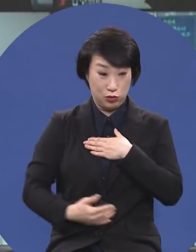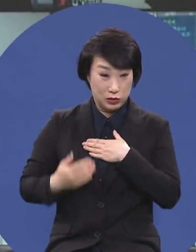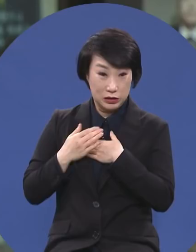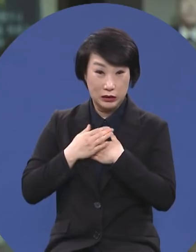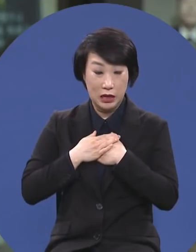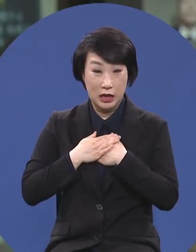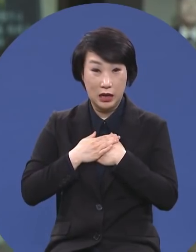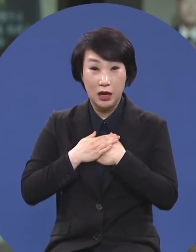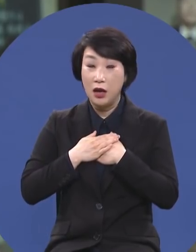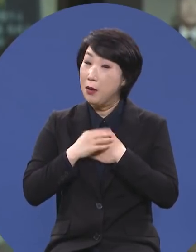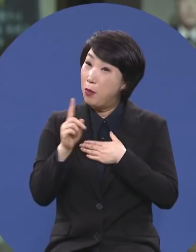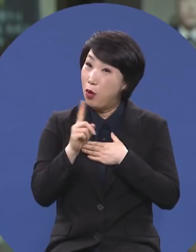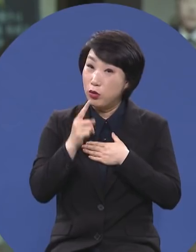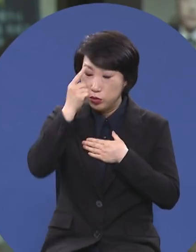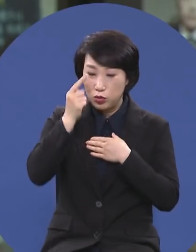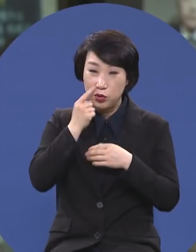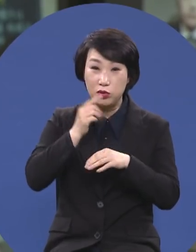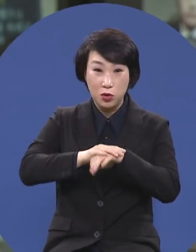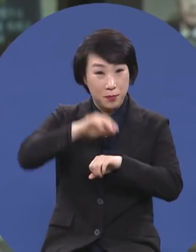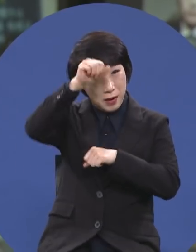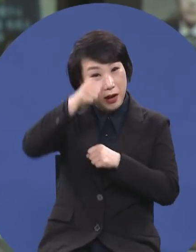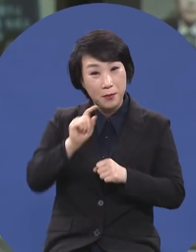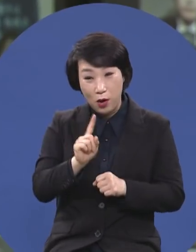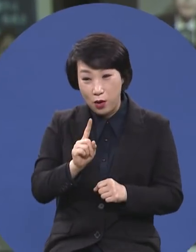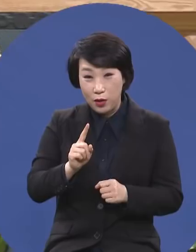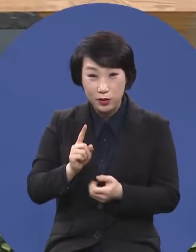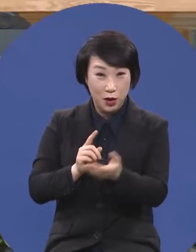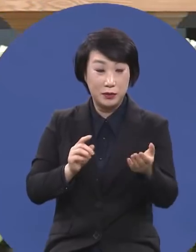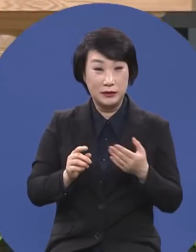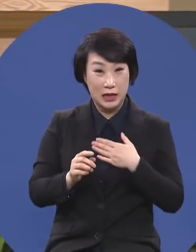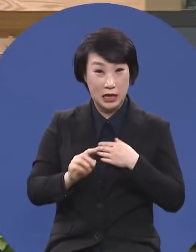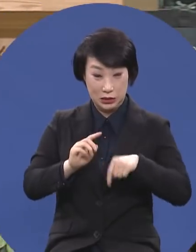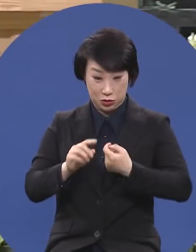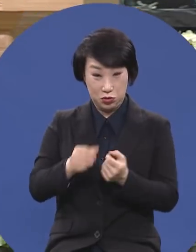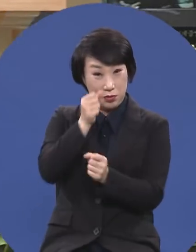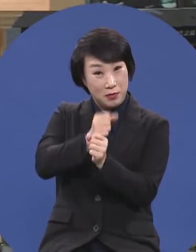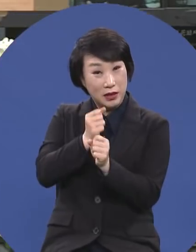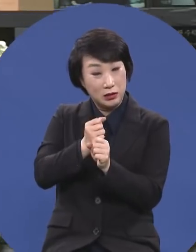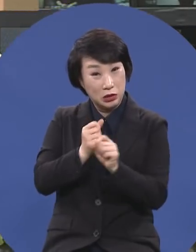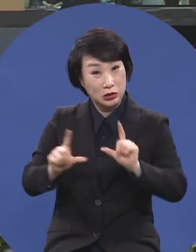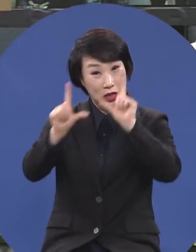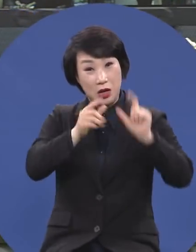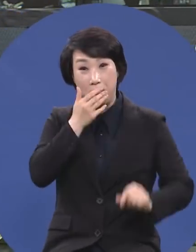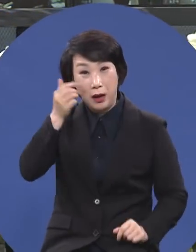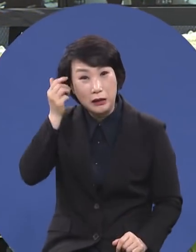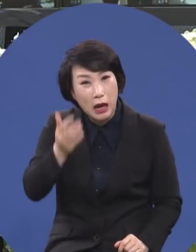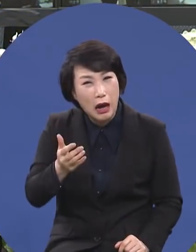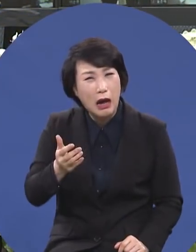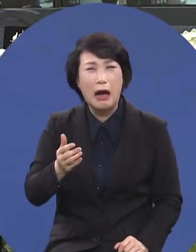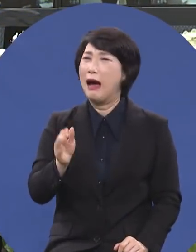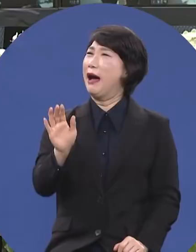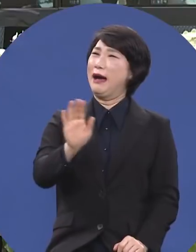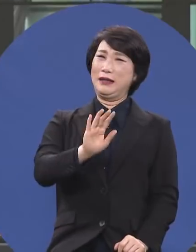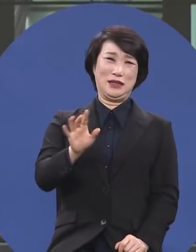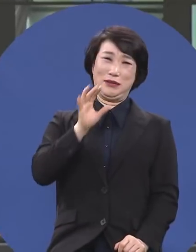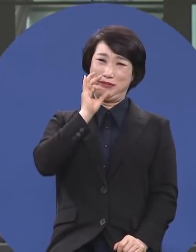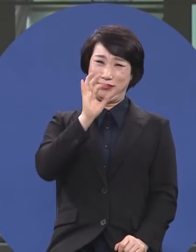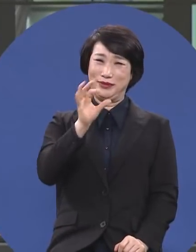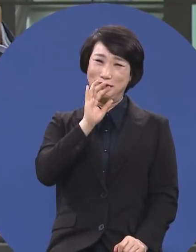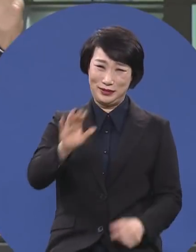육신의 어느 기관의 부분 하나라도 내가 스스로 만들어 살아갈 수 있는가. 그래서 우리는